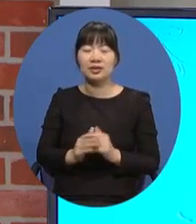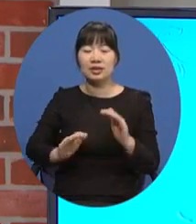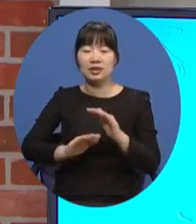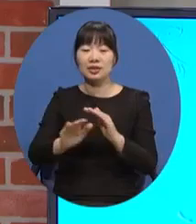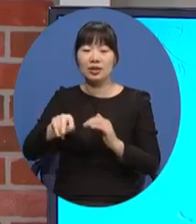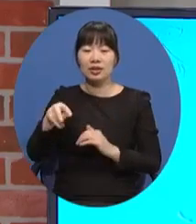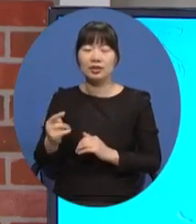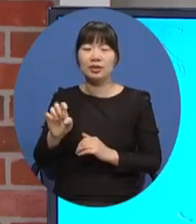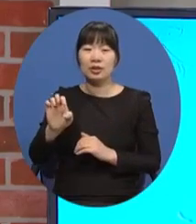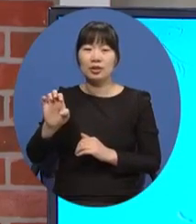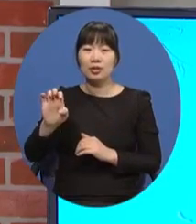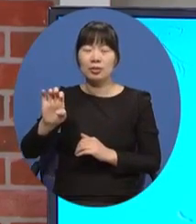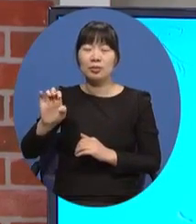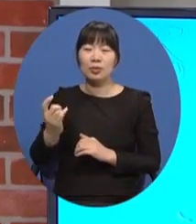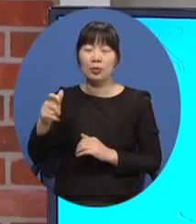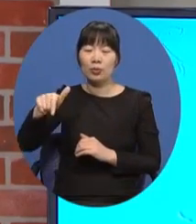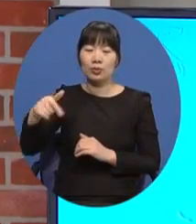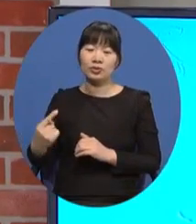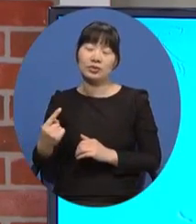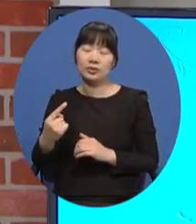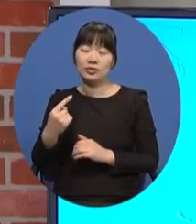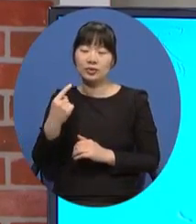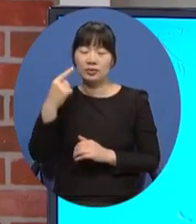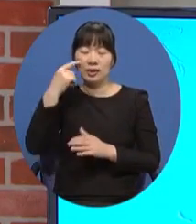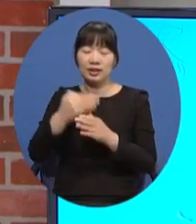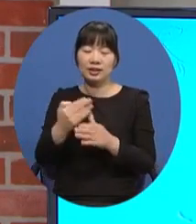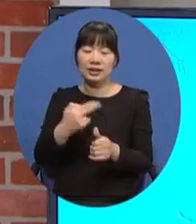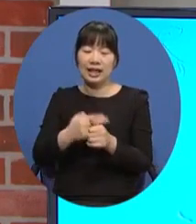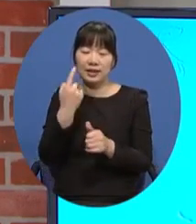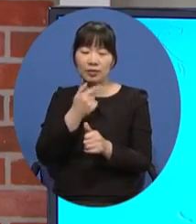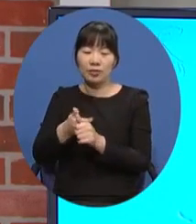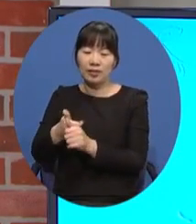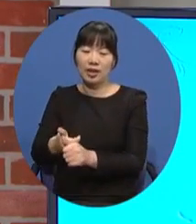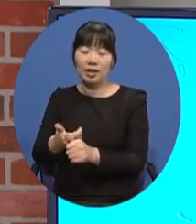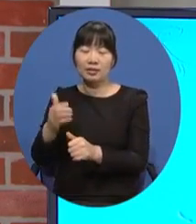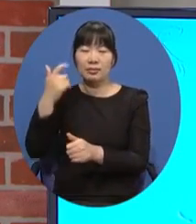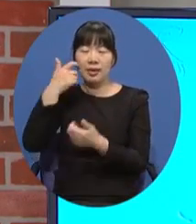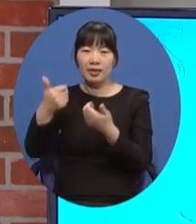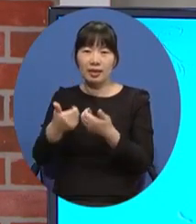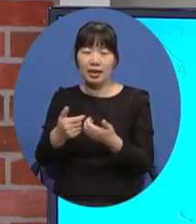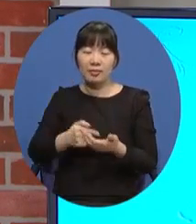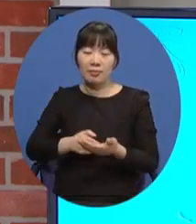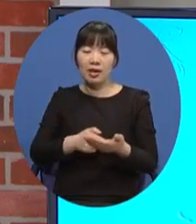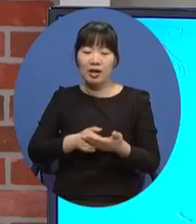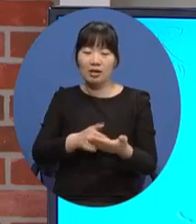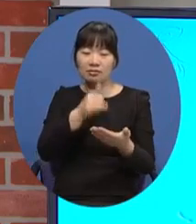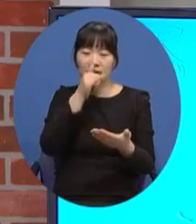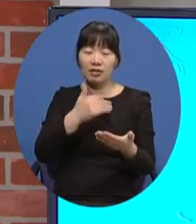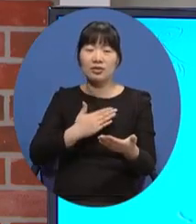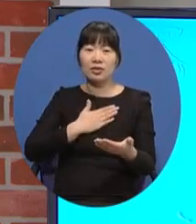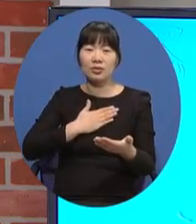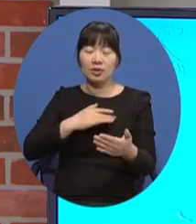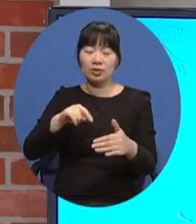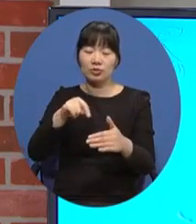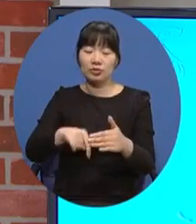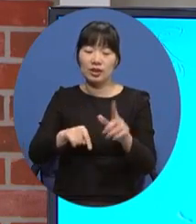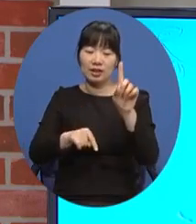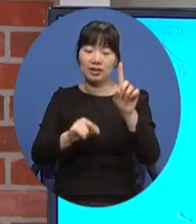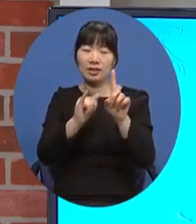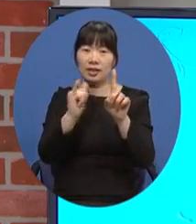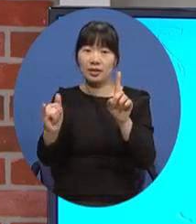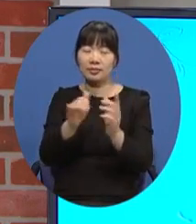스포크 박사 이론을 따랐습니다. 그리고 요즘에 거기에 대한 이 반론도 만만치가 않습니다. 저도 사실은 그 중에 한